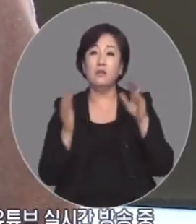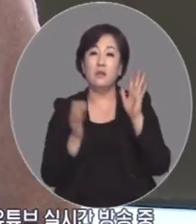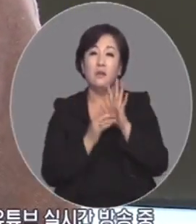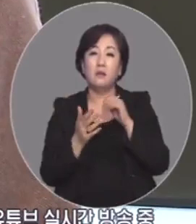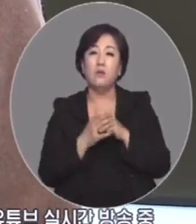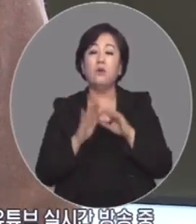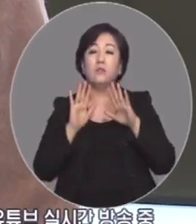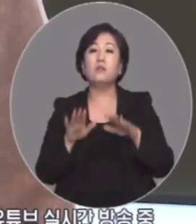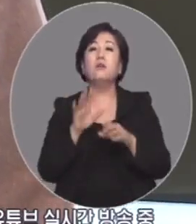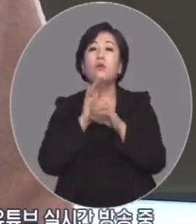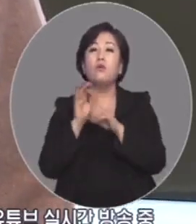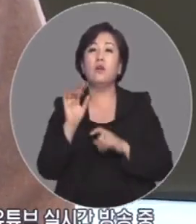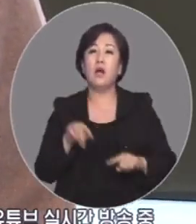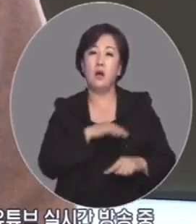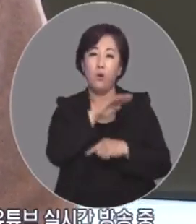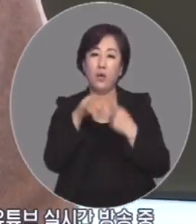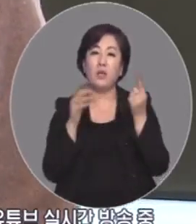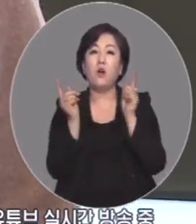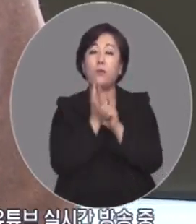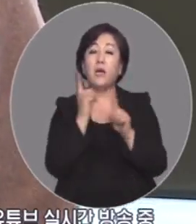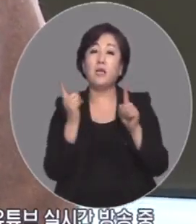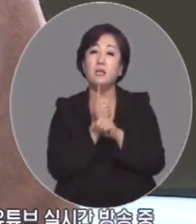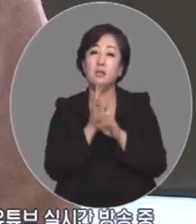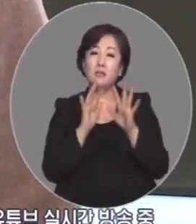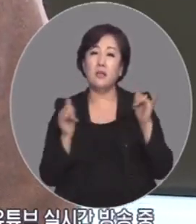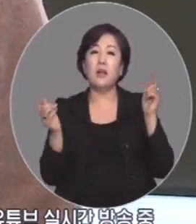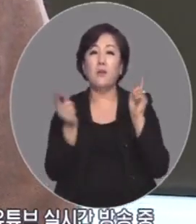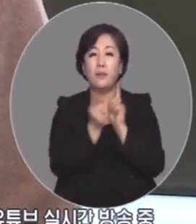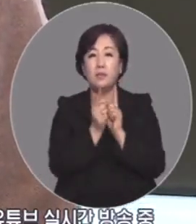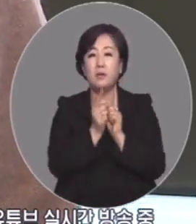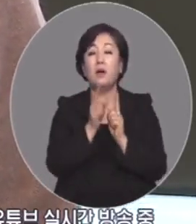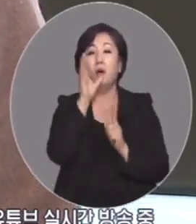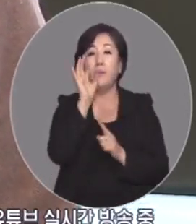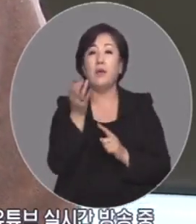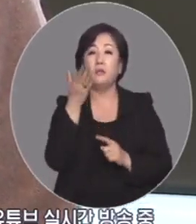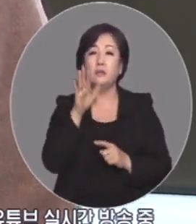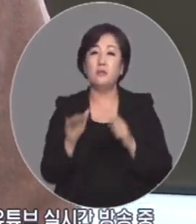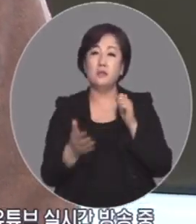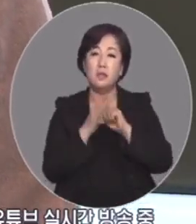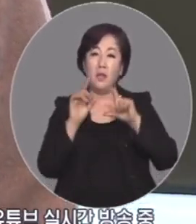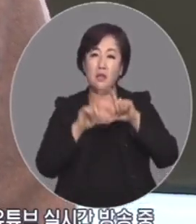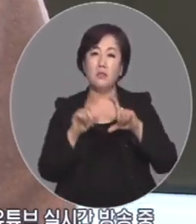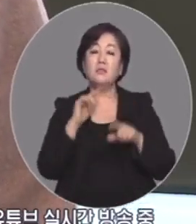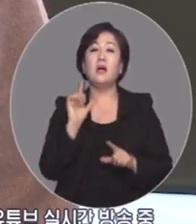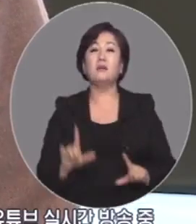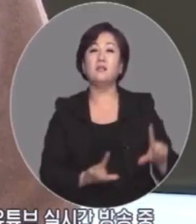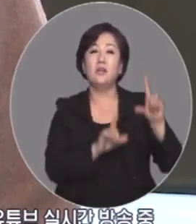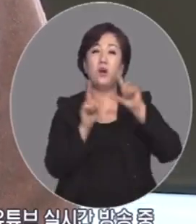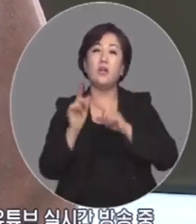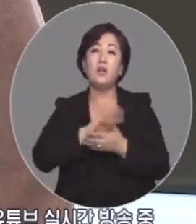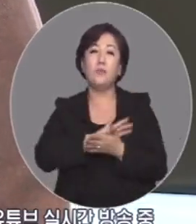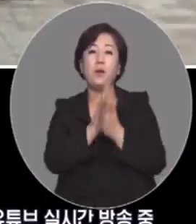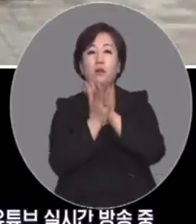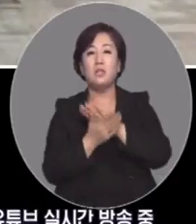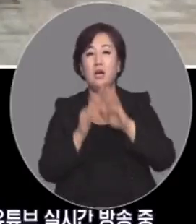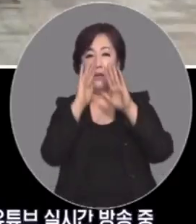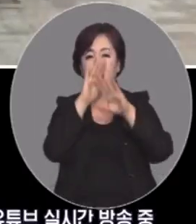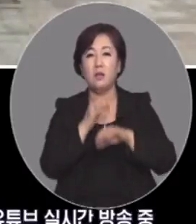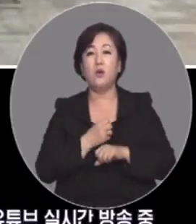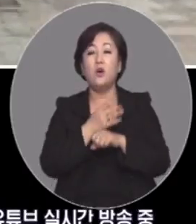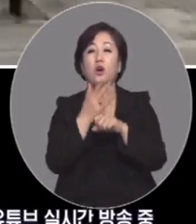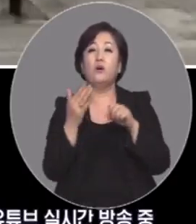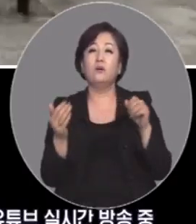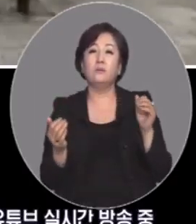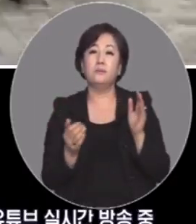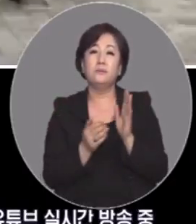저는 코로나19로 근무 환경이 달라진 사람들을 만나봤습니다. 그렇다면 우리 일상에서는 어떤 변화를 가져왔을까요?